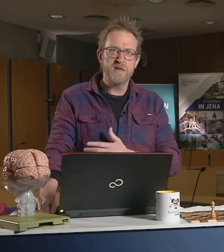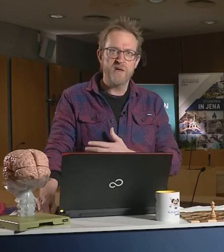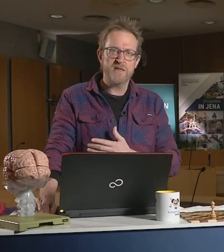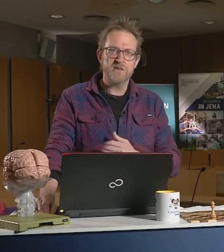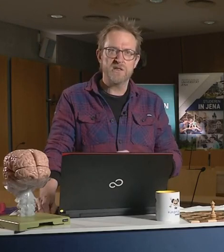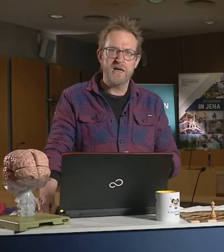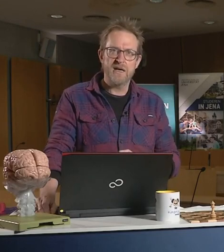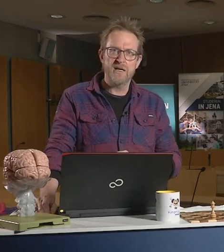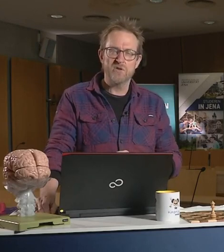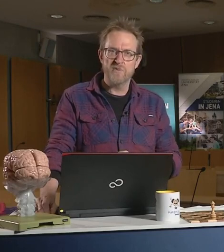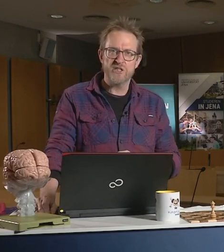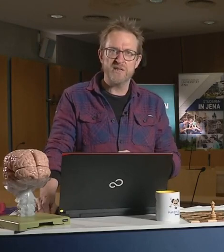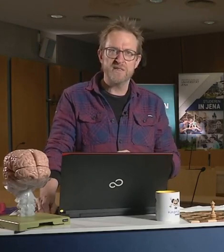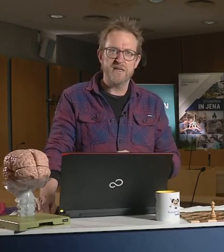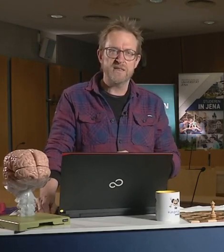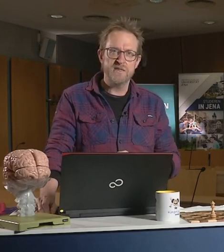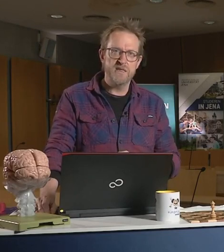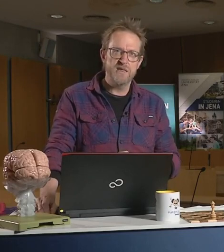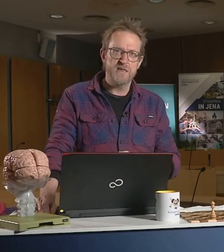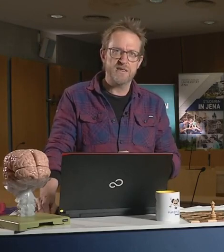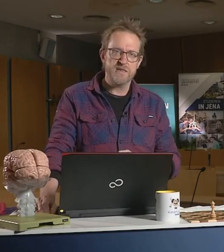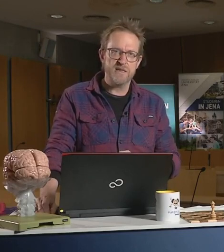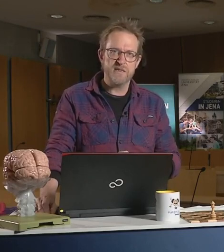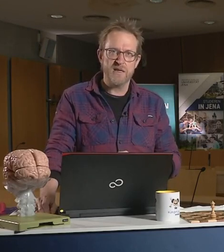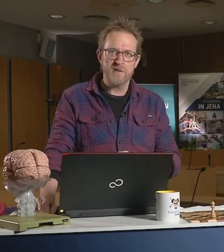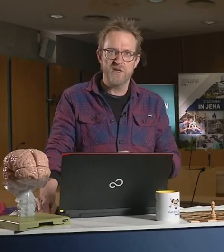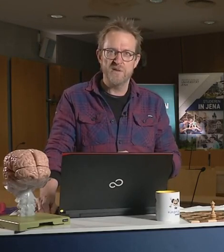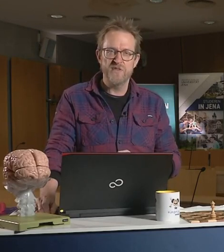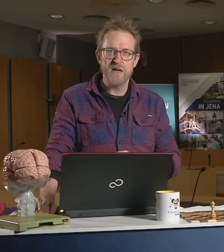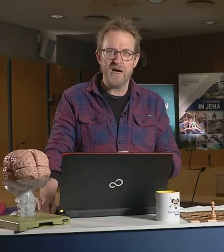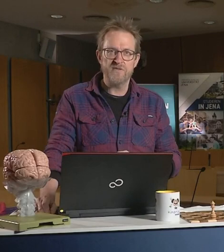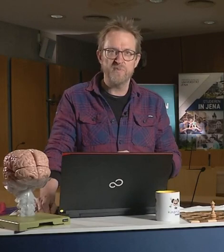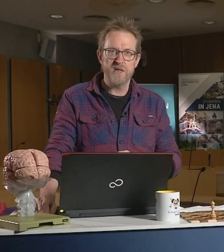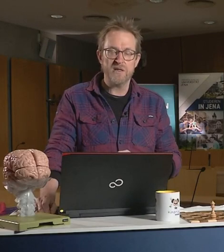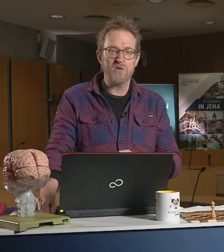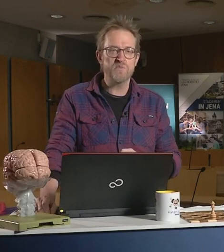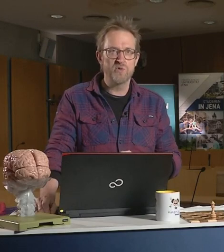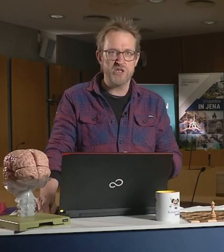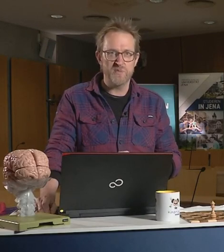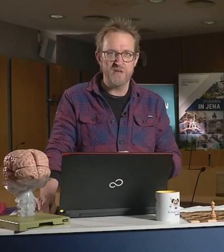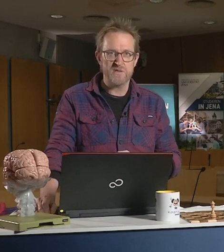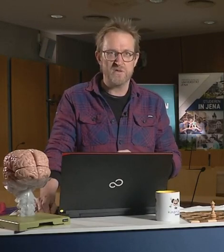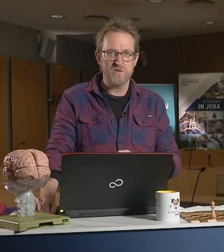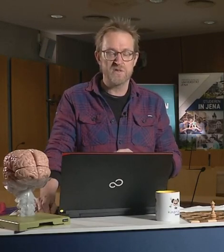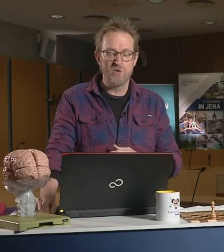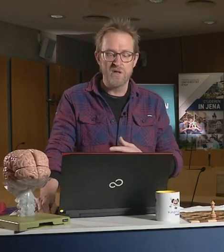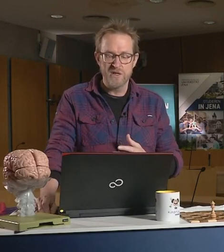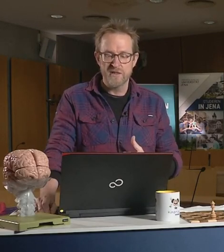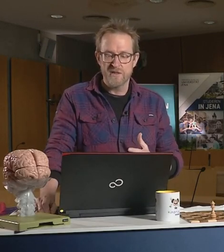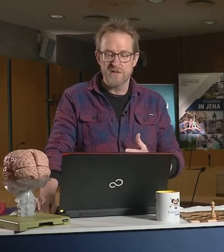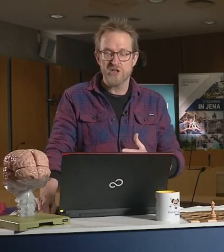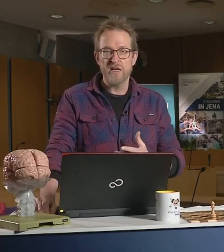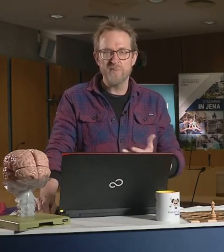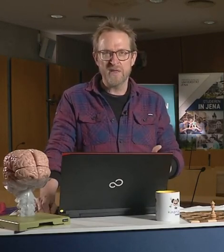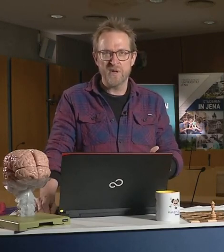ihr jetzt bei der Gebärden-Dolmetscherin sehen, dass die, dass Christian mit dem Fingeralphabet ausbuchstabiert. Und so